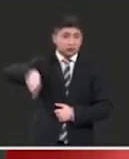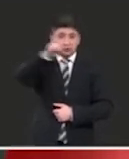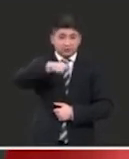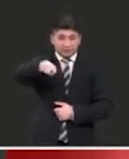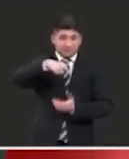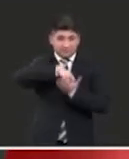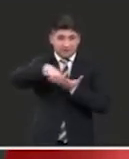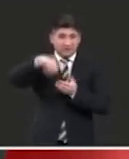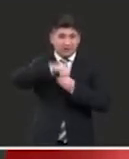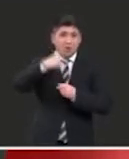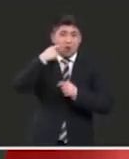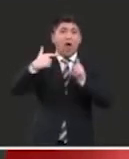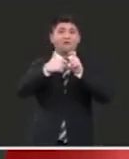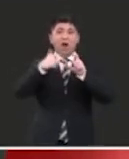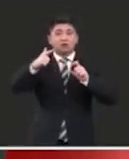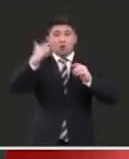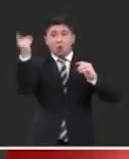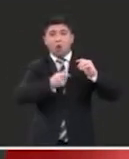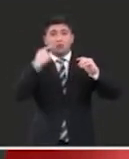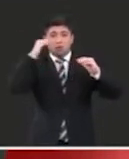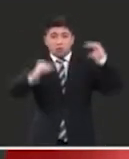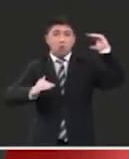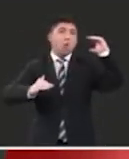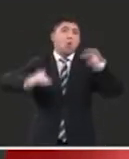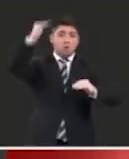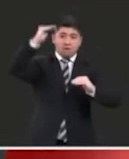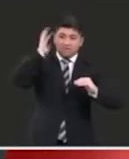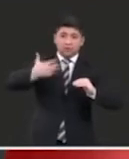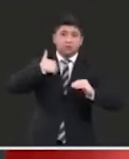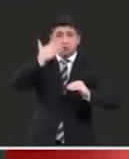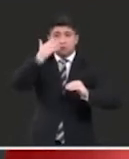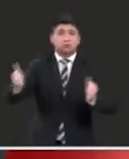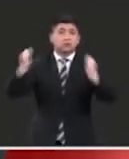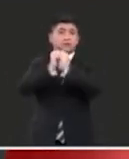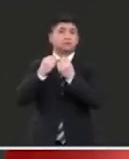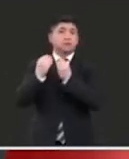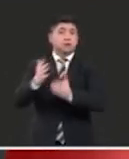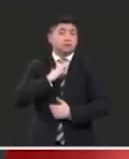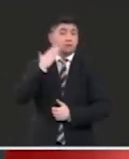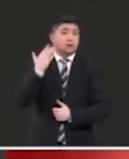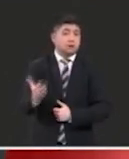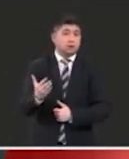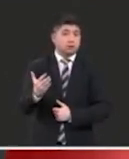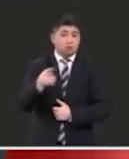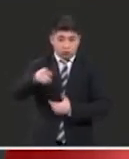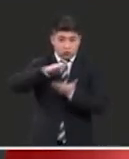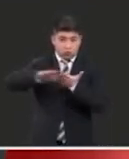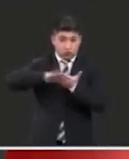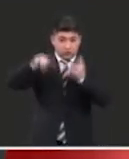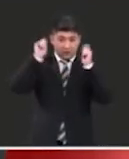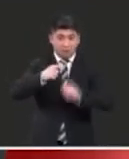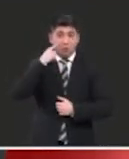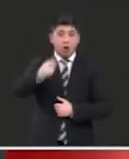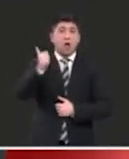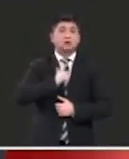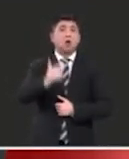gelirlerinde enflasyon oranının çok üzerinde bir artışı gerçekleştirdik. Bu düzenleme